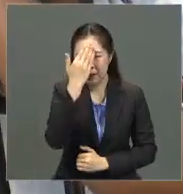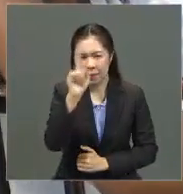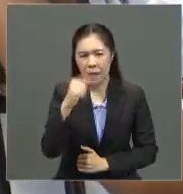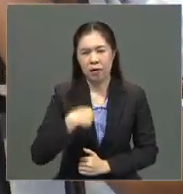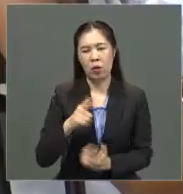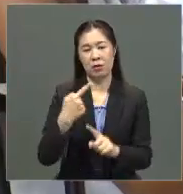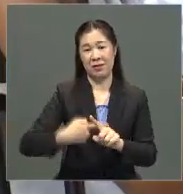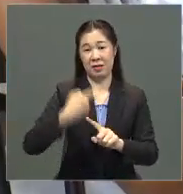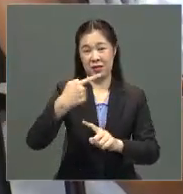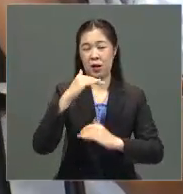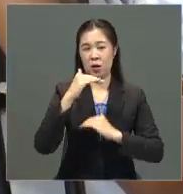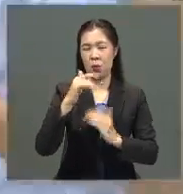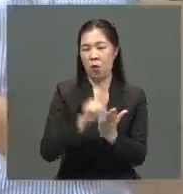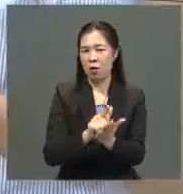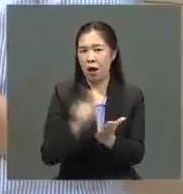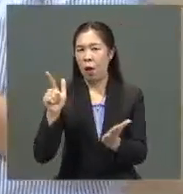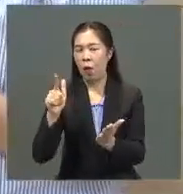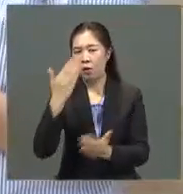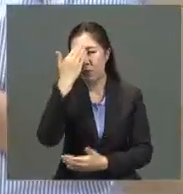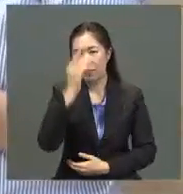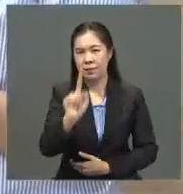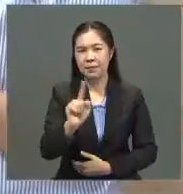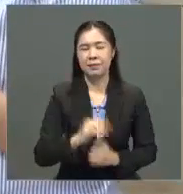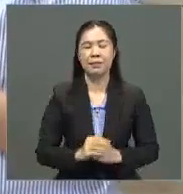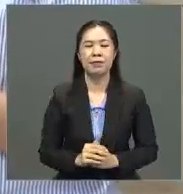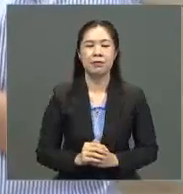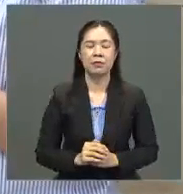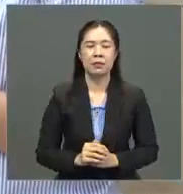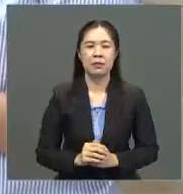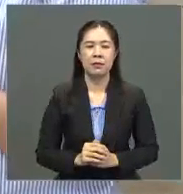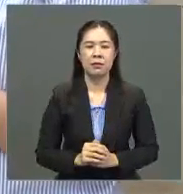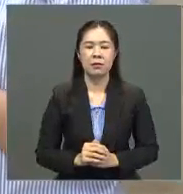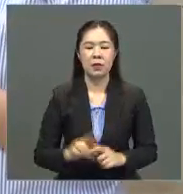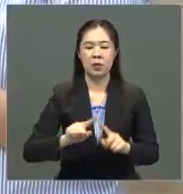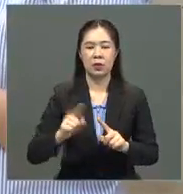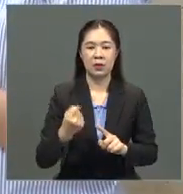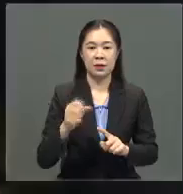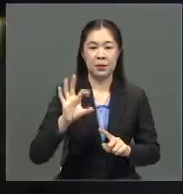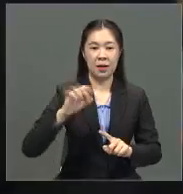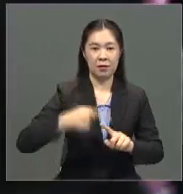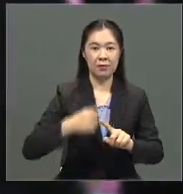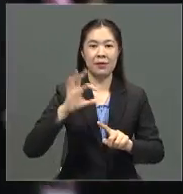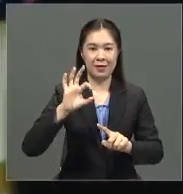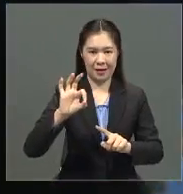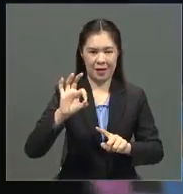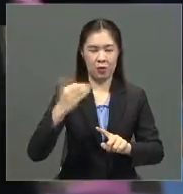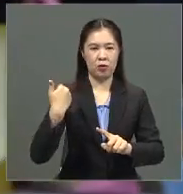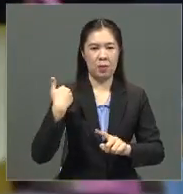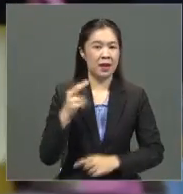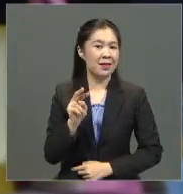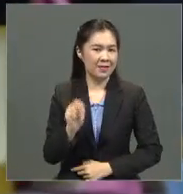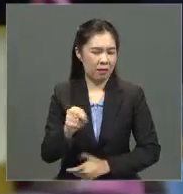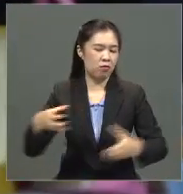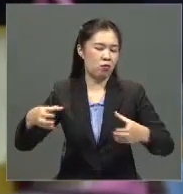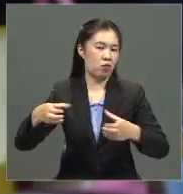ลาออกภายใน 1เดือนถ้าจะควบคุมสถานการณ์ไม่ได้คุณมงคลกิจมองว่าเชื่อว่าในวันที่ 19กันยายนจะมีการ